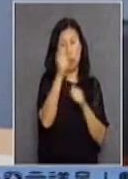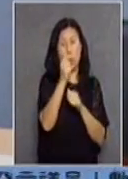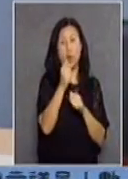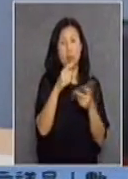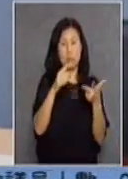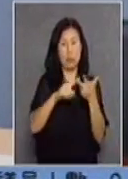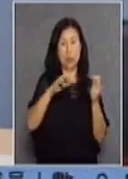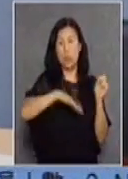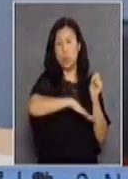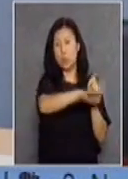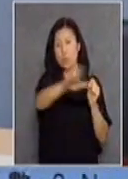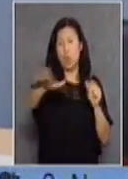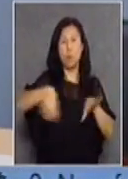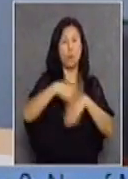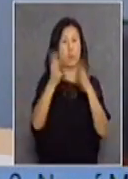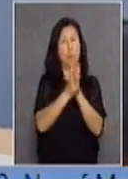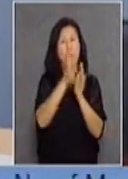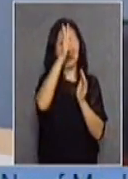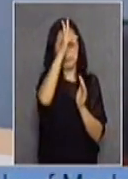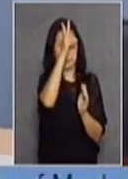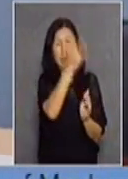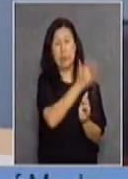通攬成個政府嘅，即係